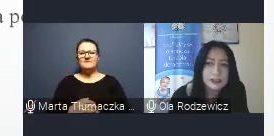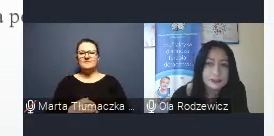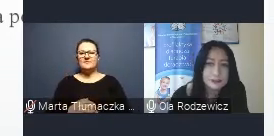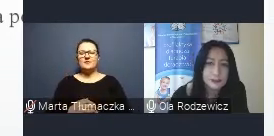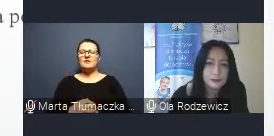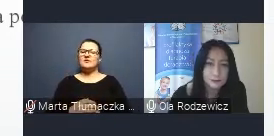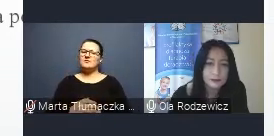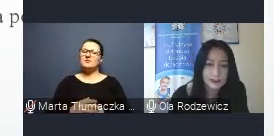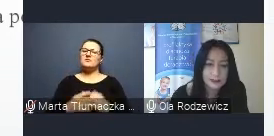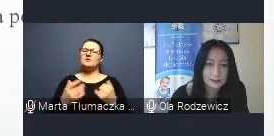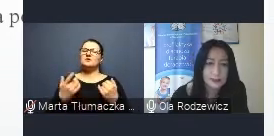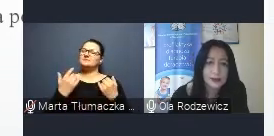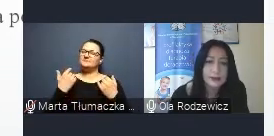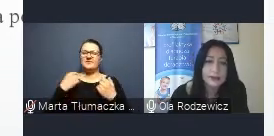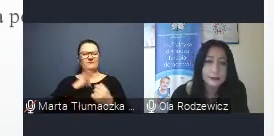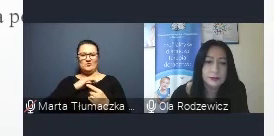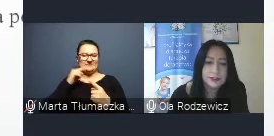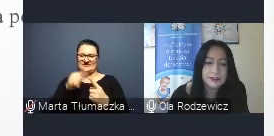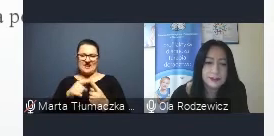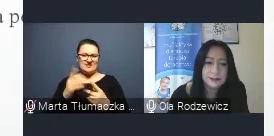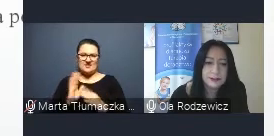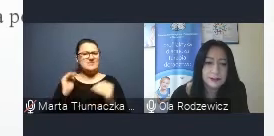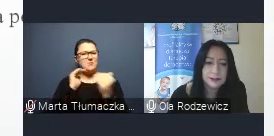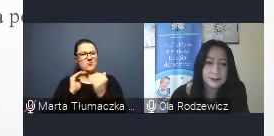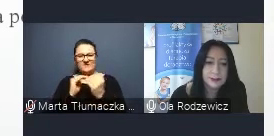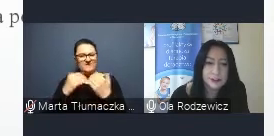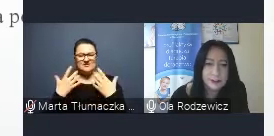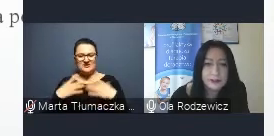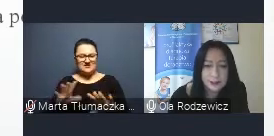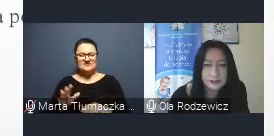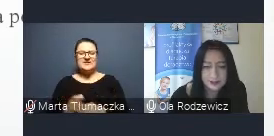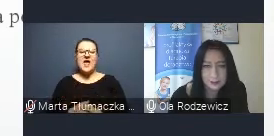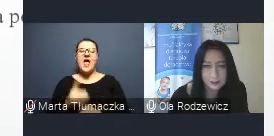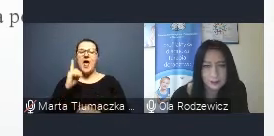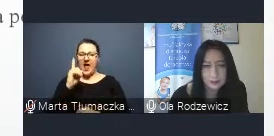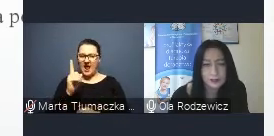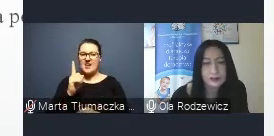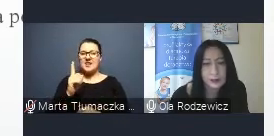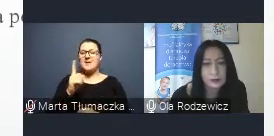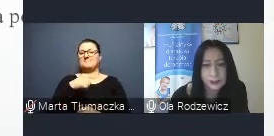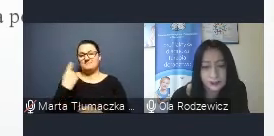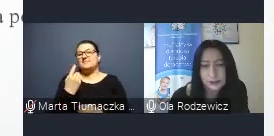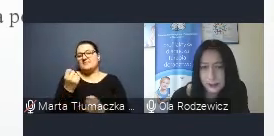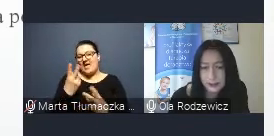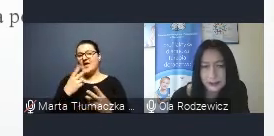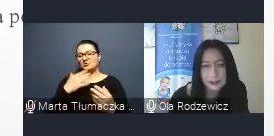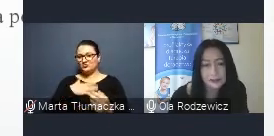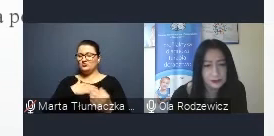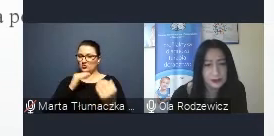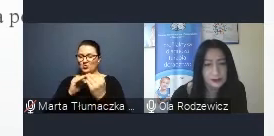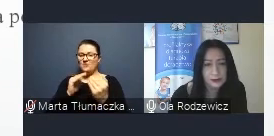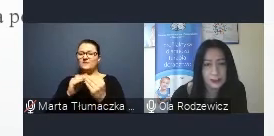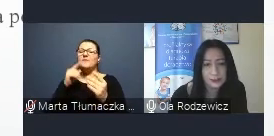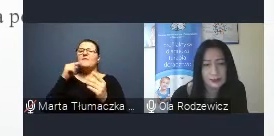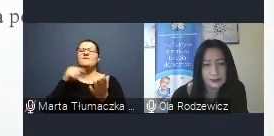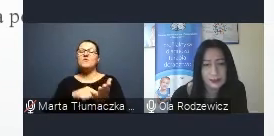absolutnie nie jest to moim celem. Natomiast pod jednym względem jesteśmy równi. Tego, jak się na nas